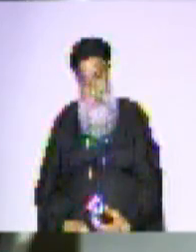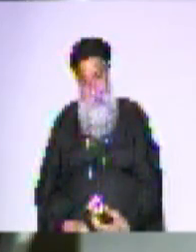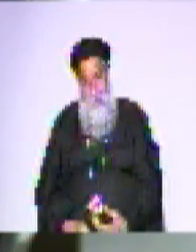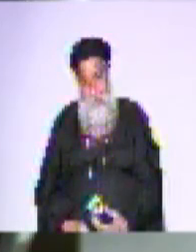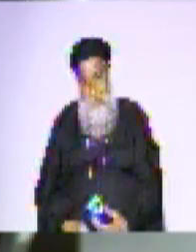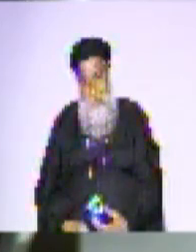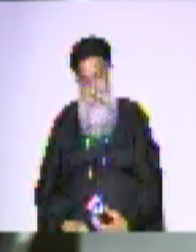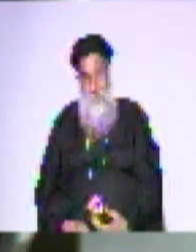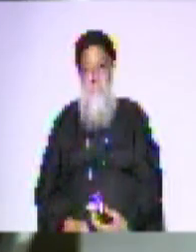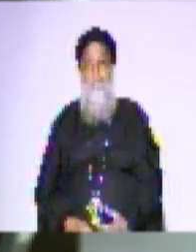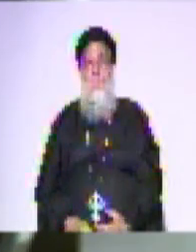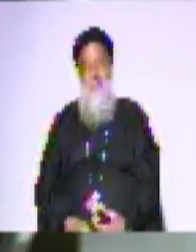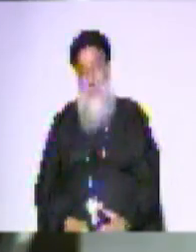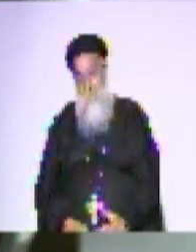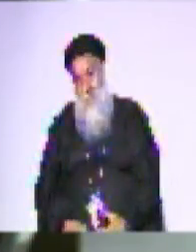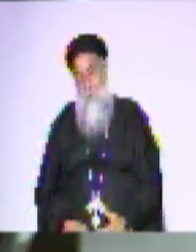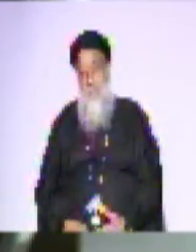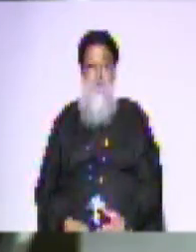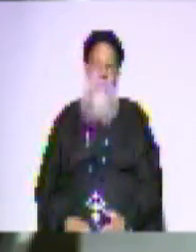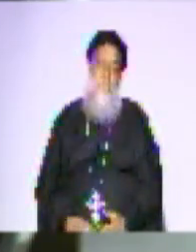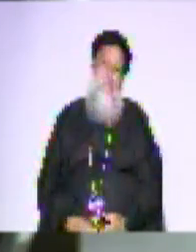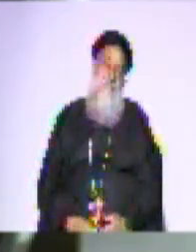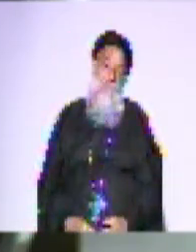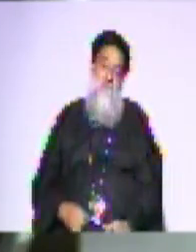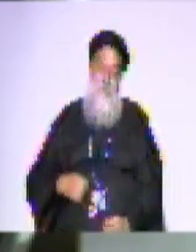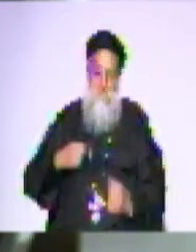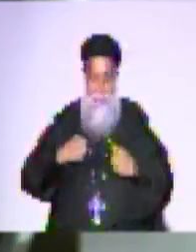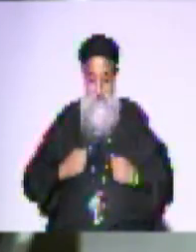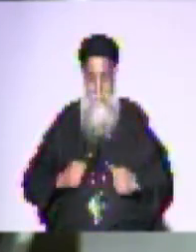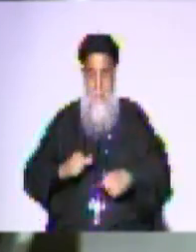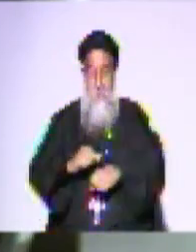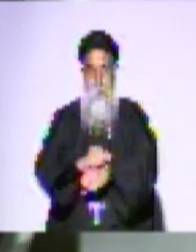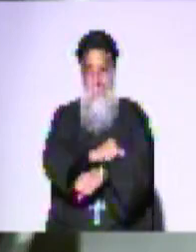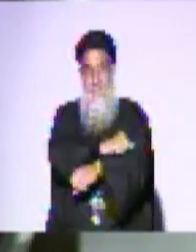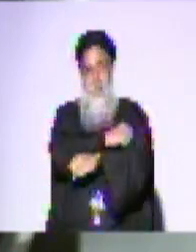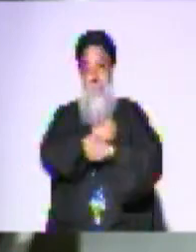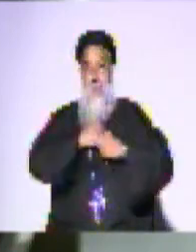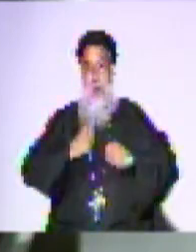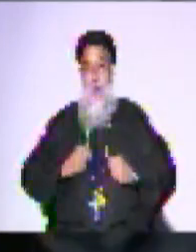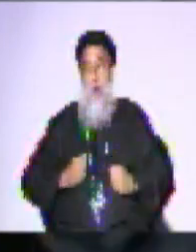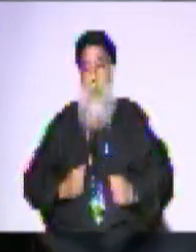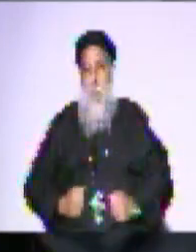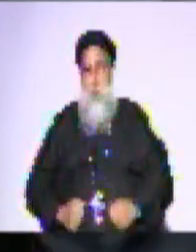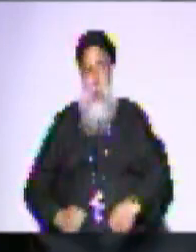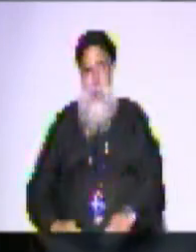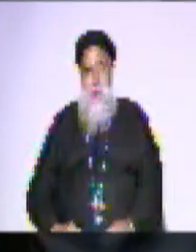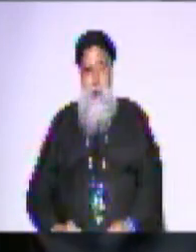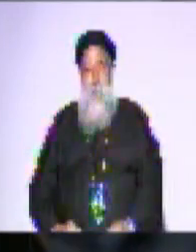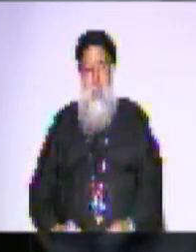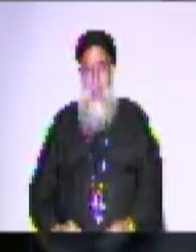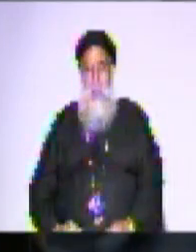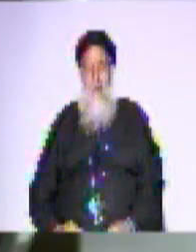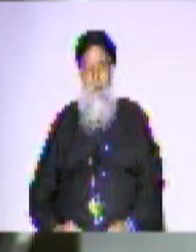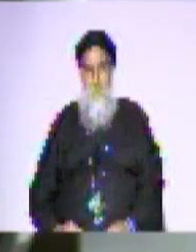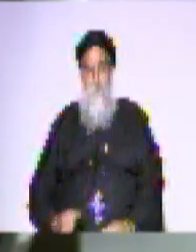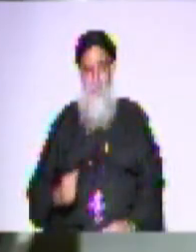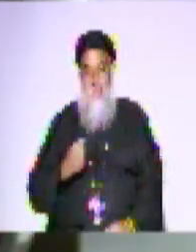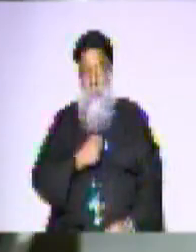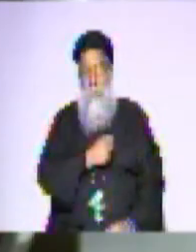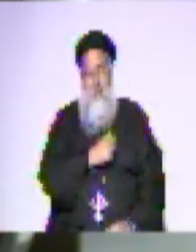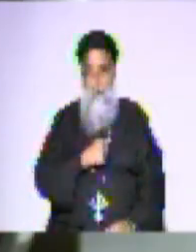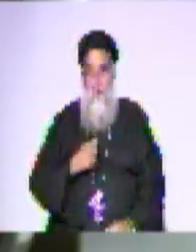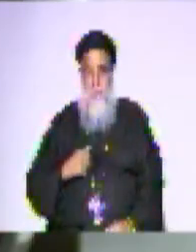زري. معاك معاد على إيه؟ مسح زري على الجسم. مسح زري، عنده مسح زري الساعة 8. ربنا يشفيك.